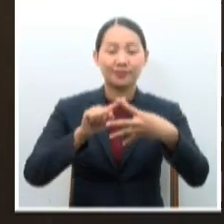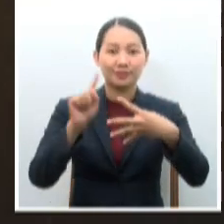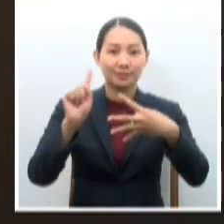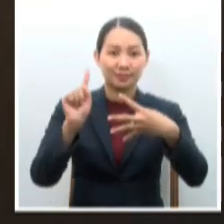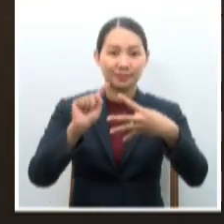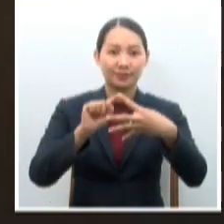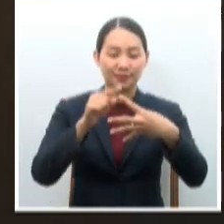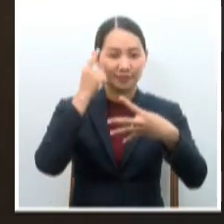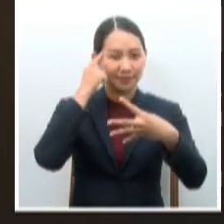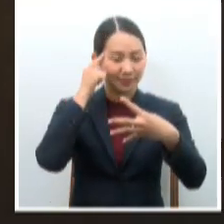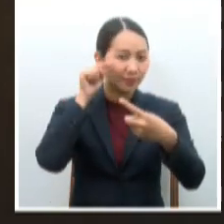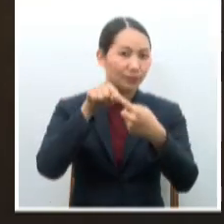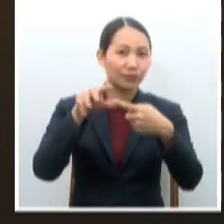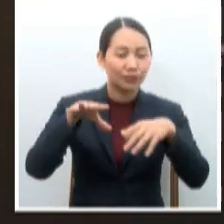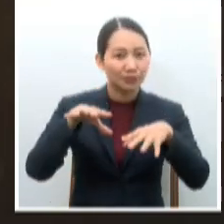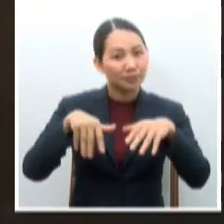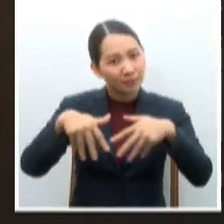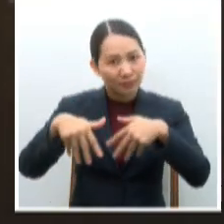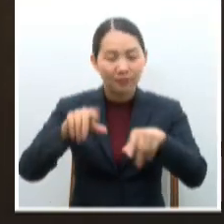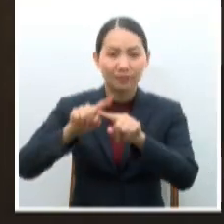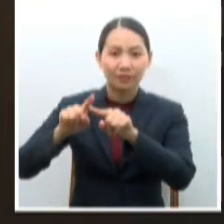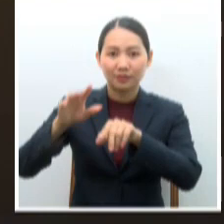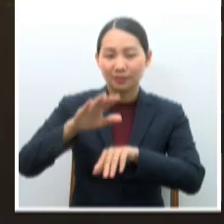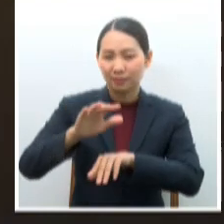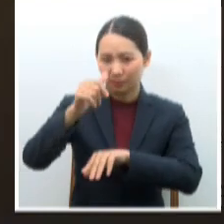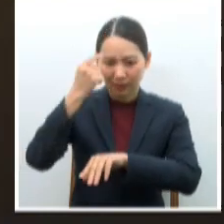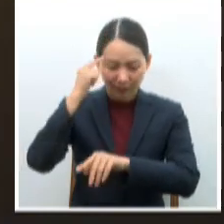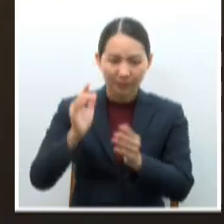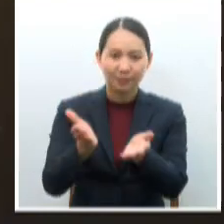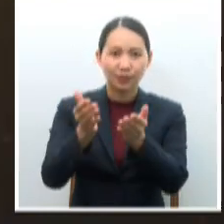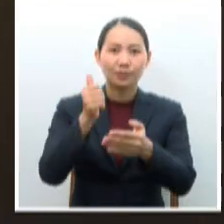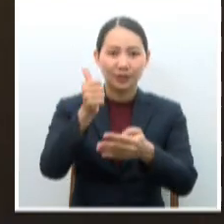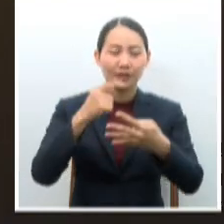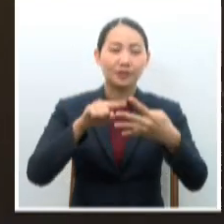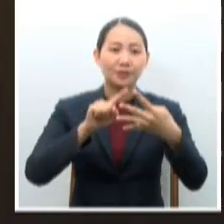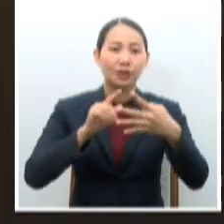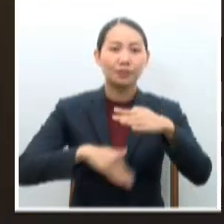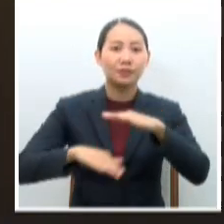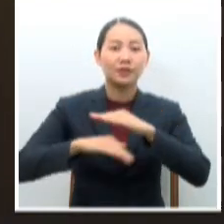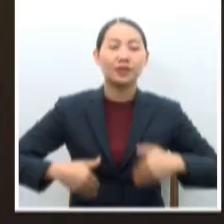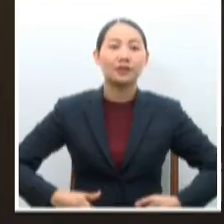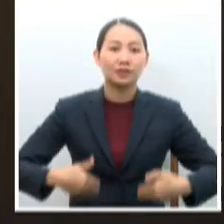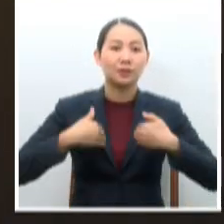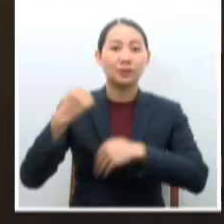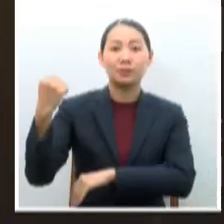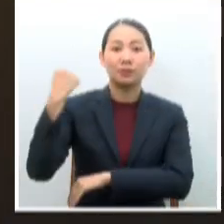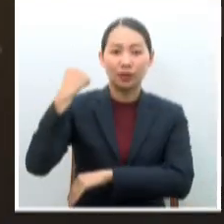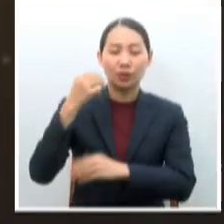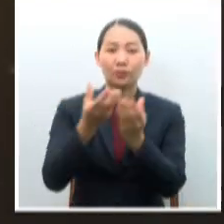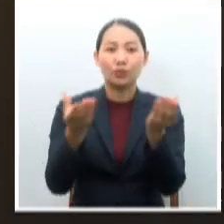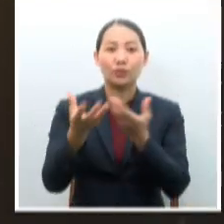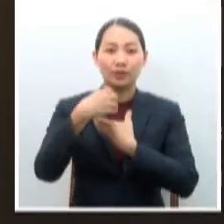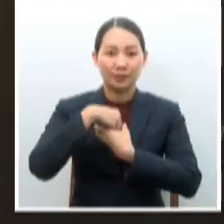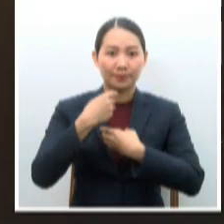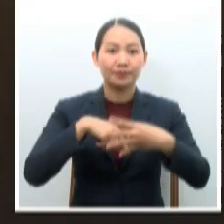องต่อบ้านเมือง 2. การมีพื้นฐานชีวิตที่มั่นคงมีคุณธรรม 3. การมีงานท